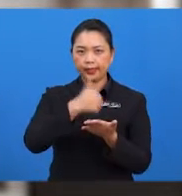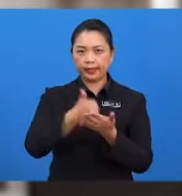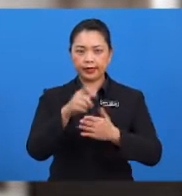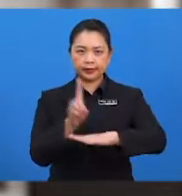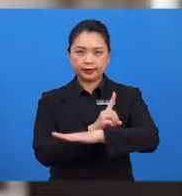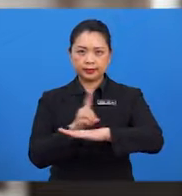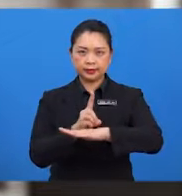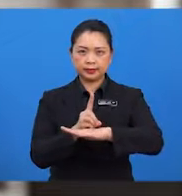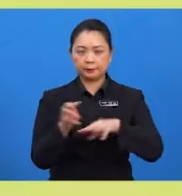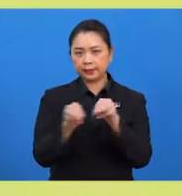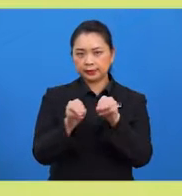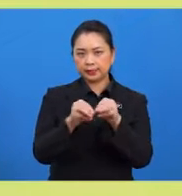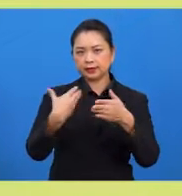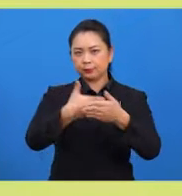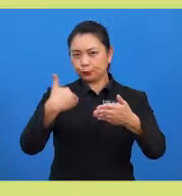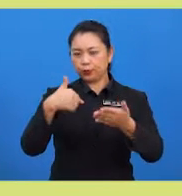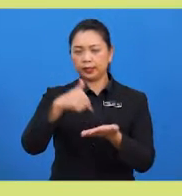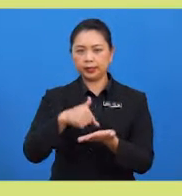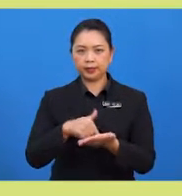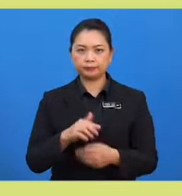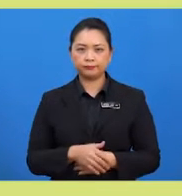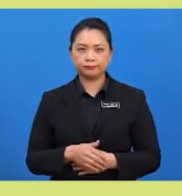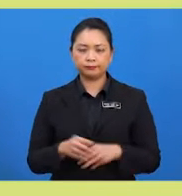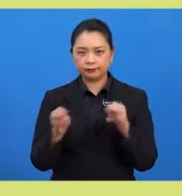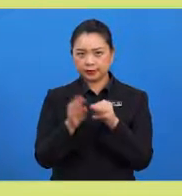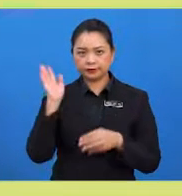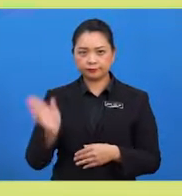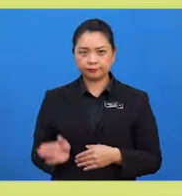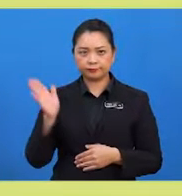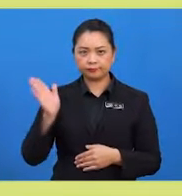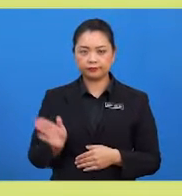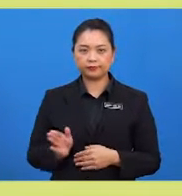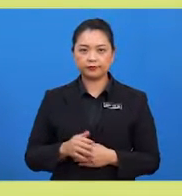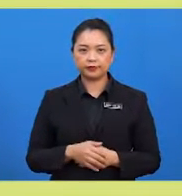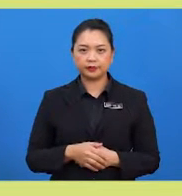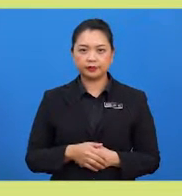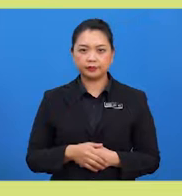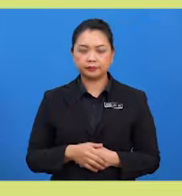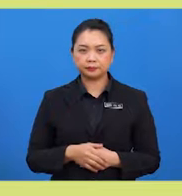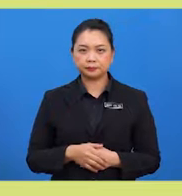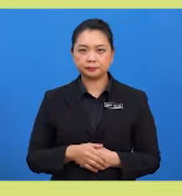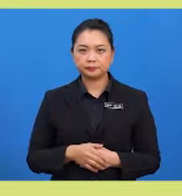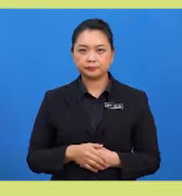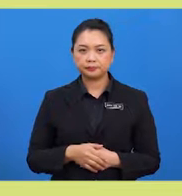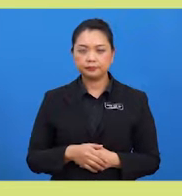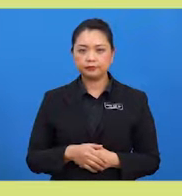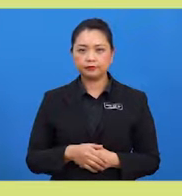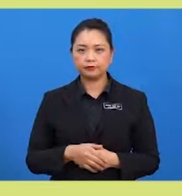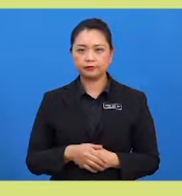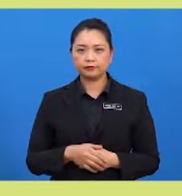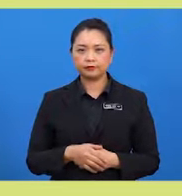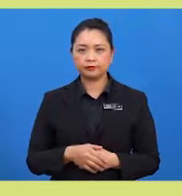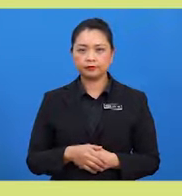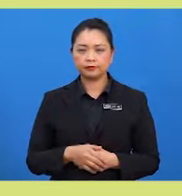seperti sebelum ini. Komponen pertama ialah jualan bersih. Dalam soalan, butiran jualan dan pulangan jualan